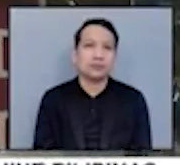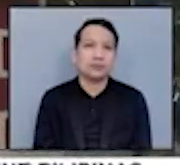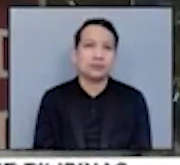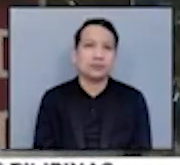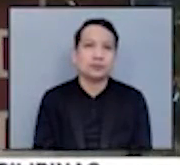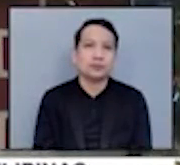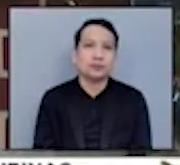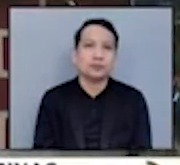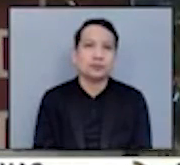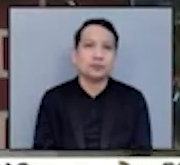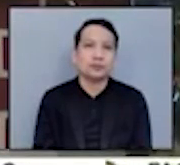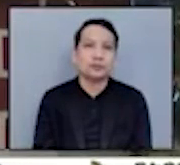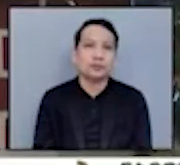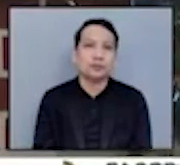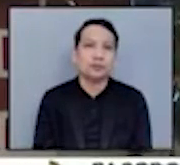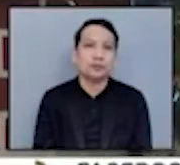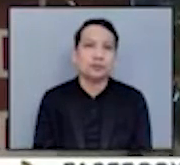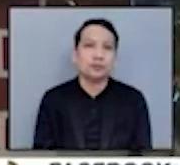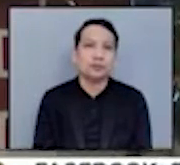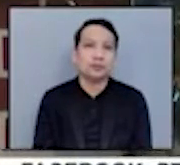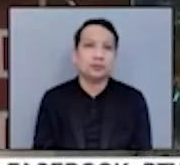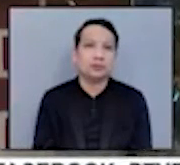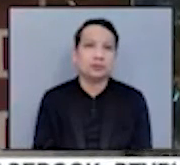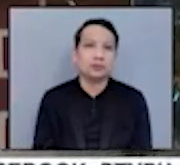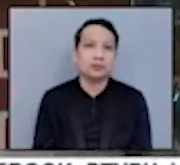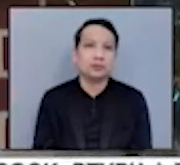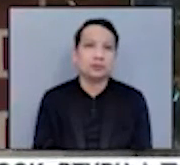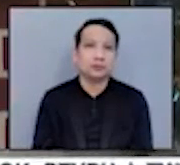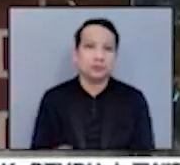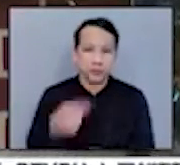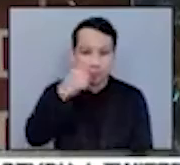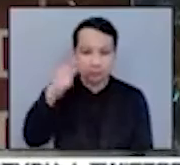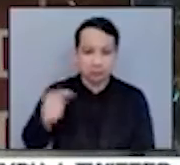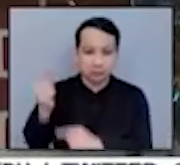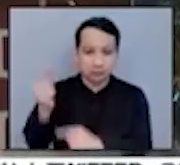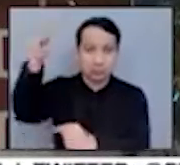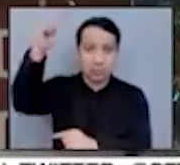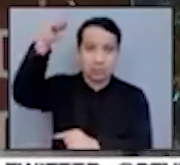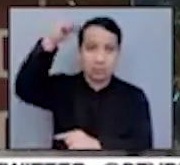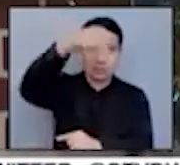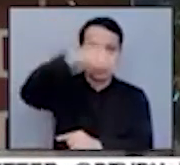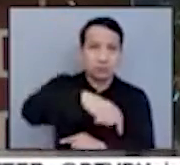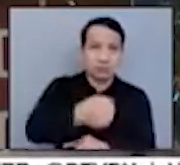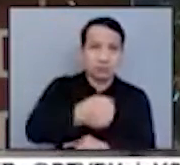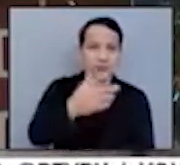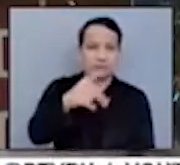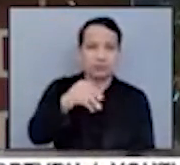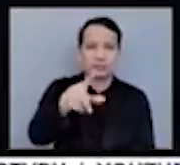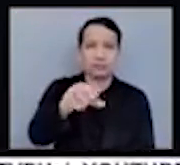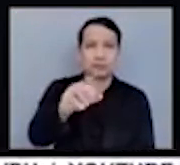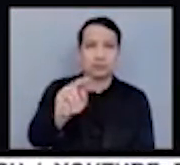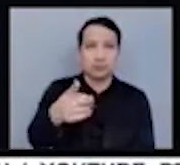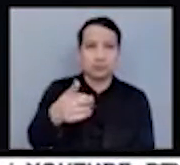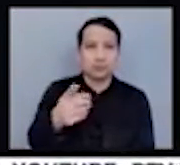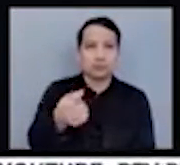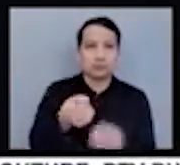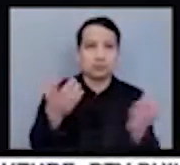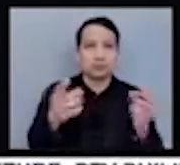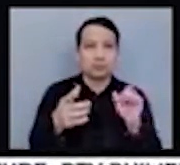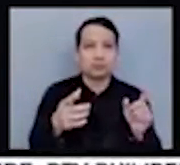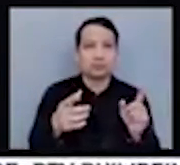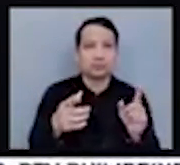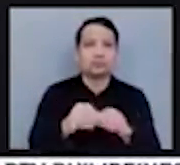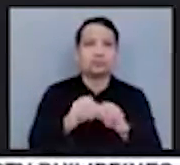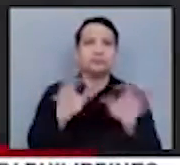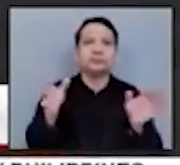Nagmula sa Ukraine ang missile na tumama sa Poland kamakailan na ikinasawi ng dalawang manggagawa. Gayunman, nilinaw ni